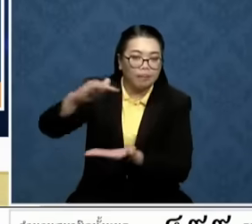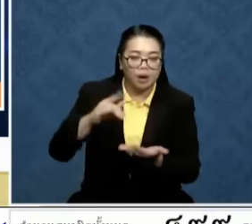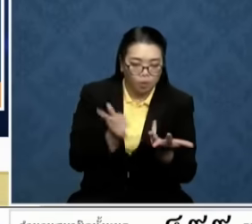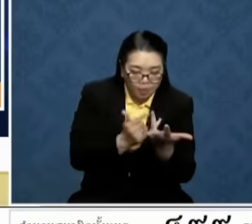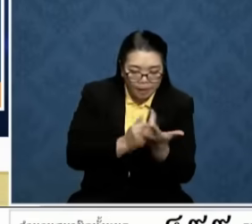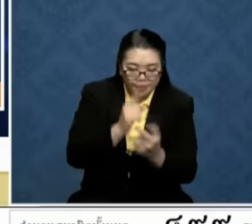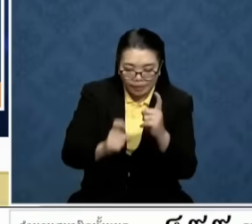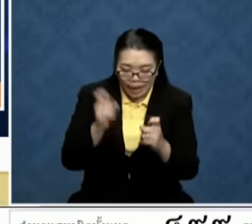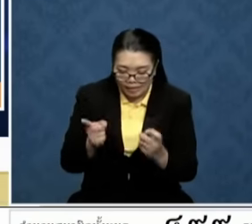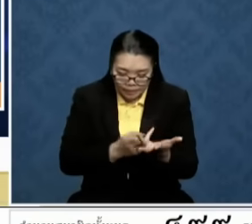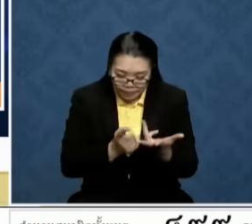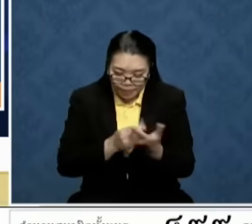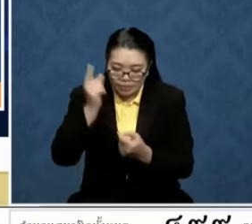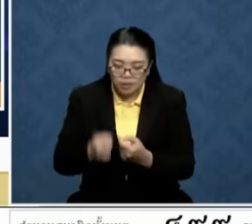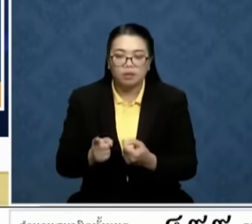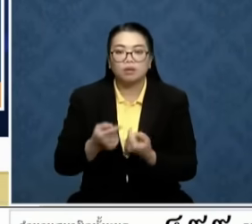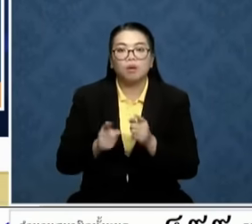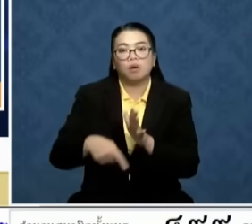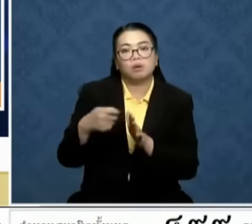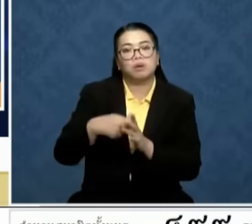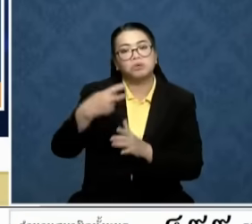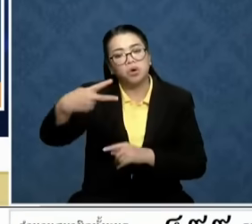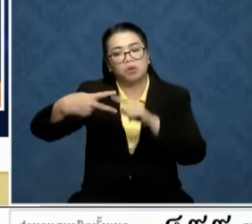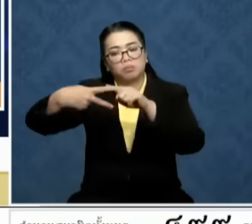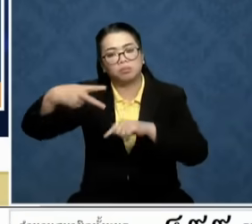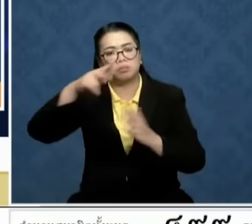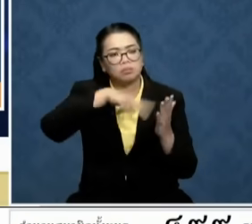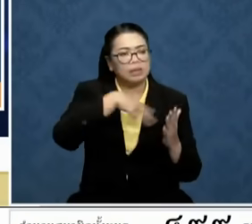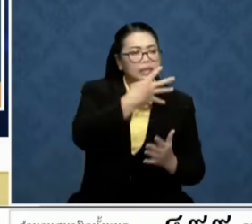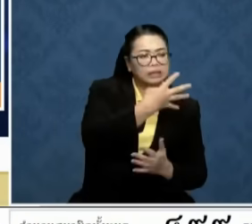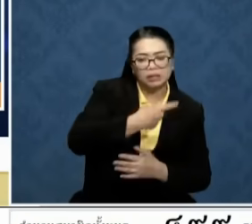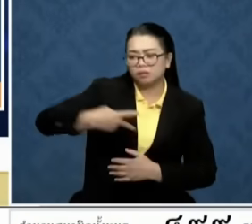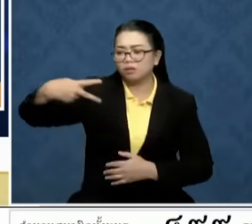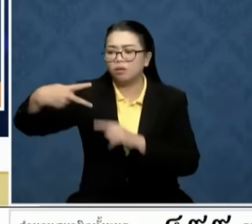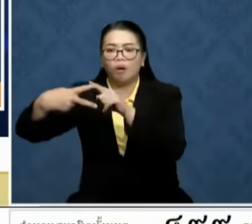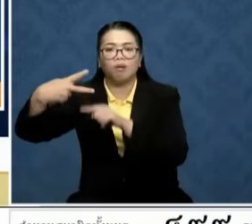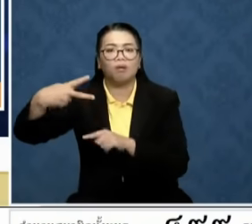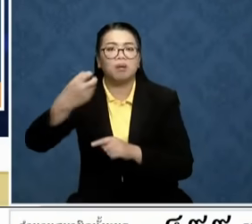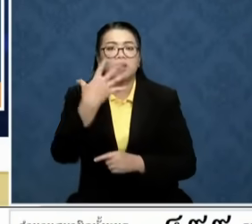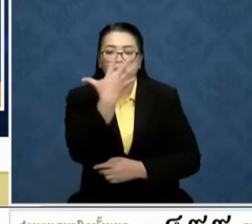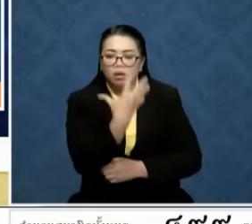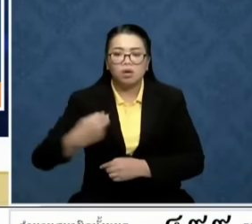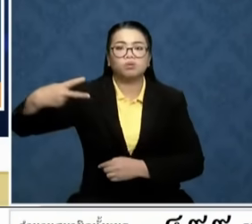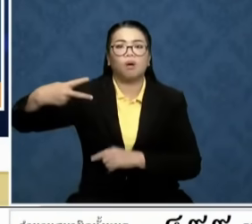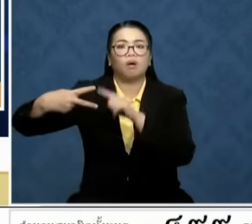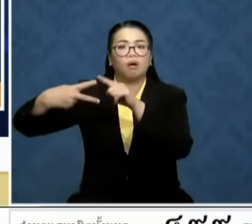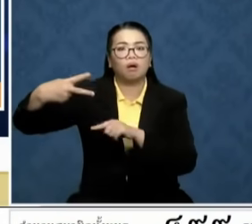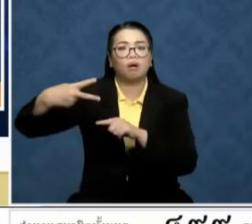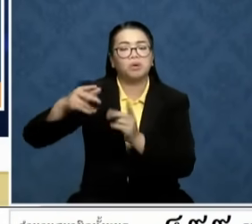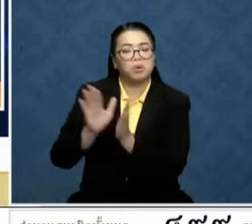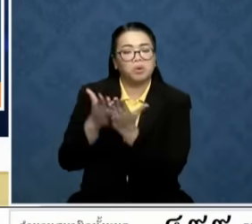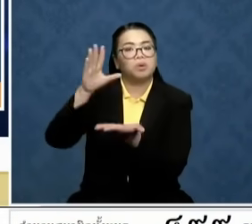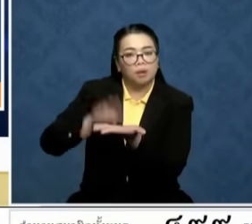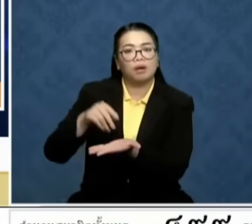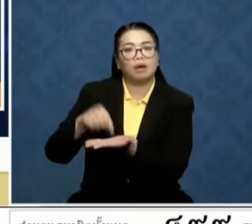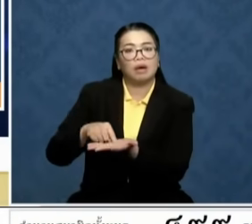ท่านประธานเขาก็บอกว่ามี 2เงื่อนไขบ้างเอ๊ะเราอ่านมามี 4เงื่อนไขอ๋อ 2เงื่อนไขมันปรากฏอยู่ในหนังสือที่กรม